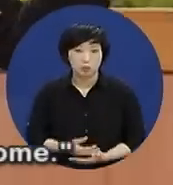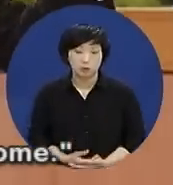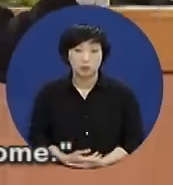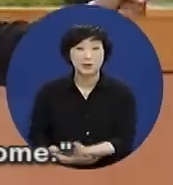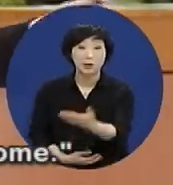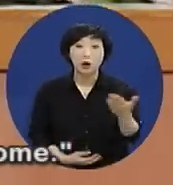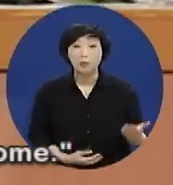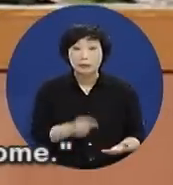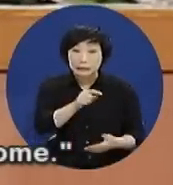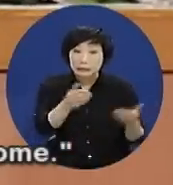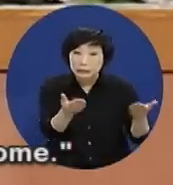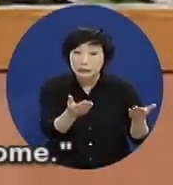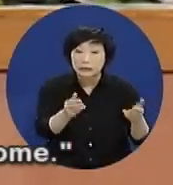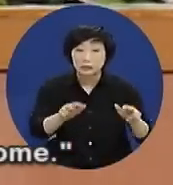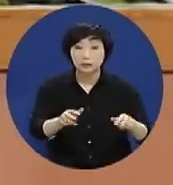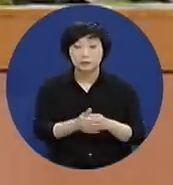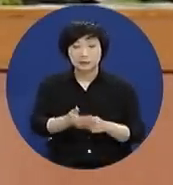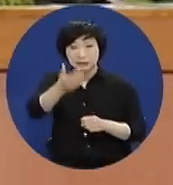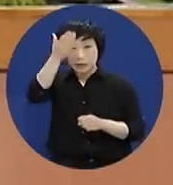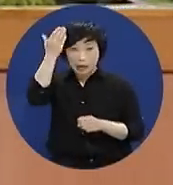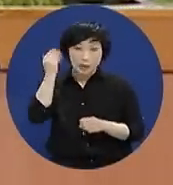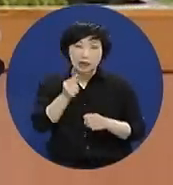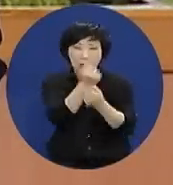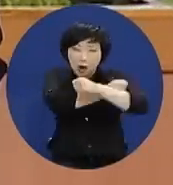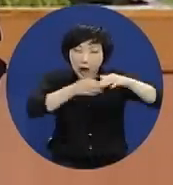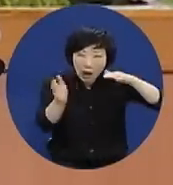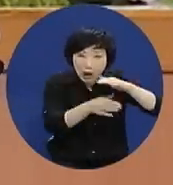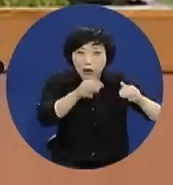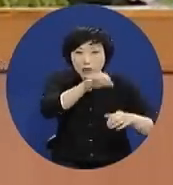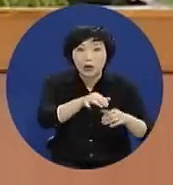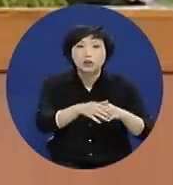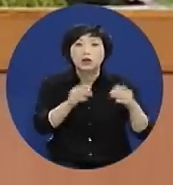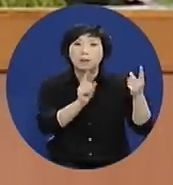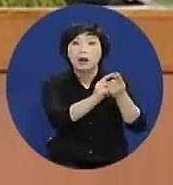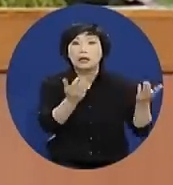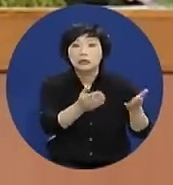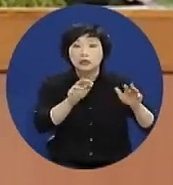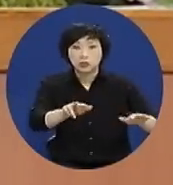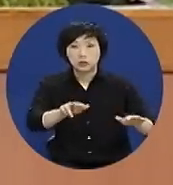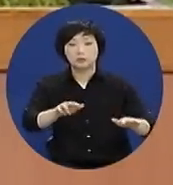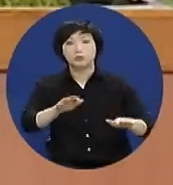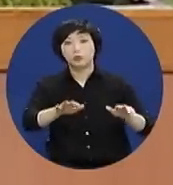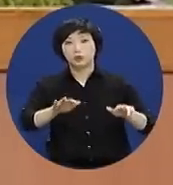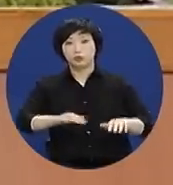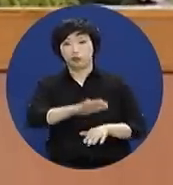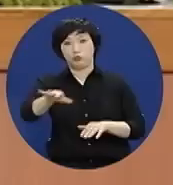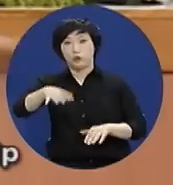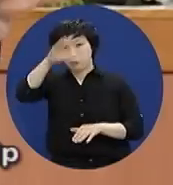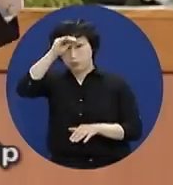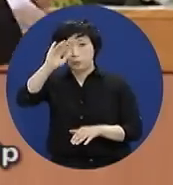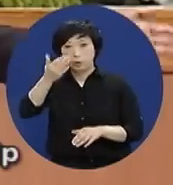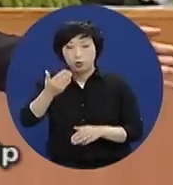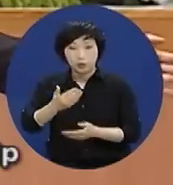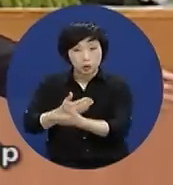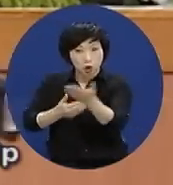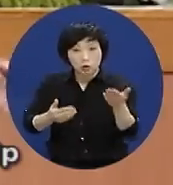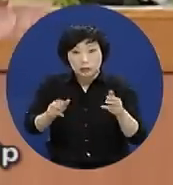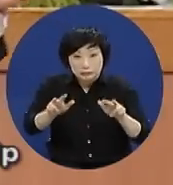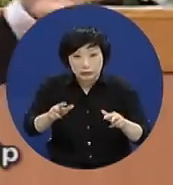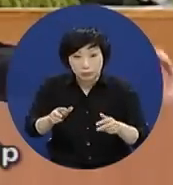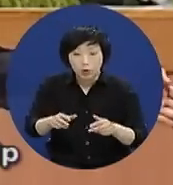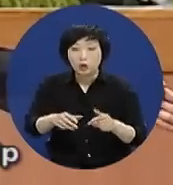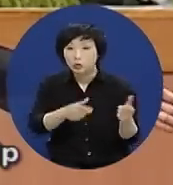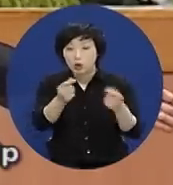が彼らに起こったのは戒めのためでありそれが書かれたのは世の終わりに望んでいる私たちへの